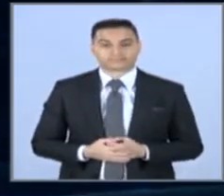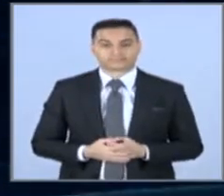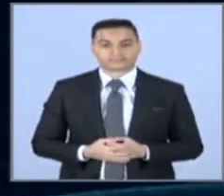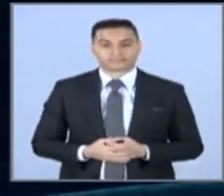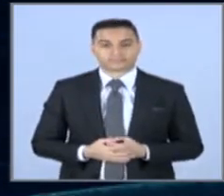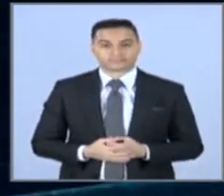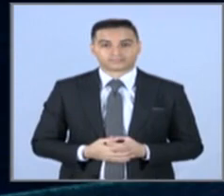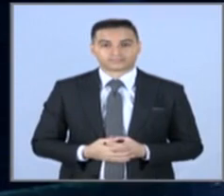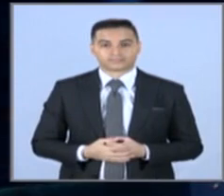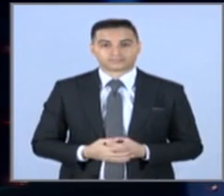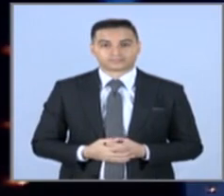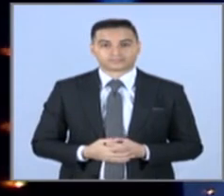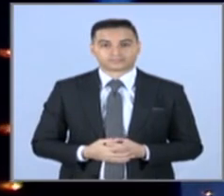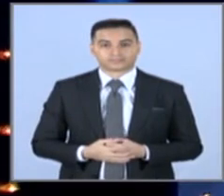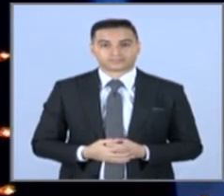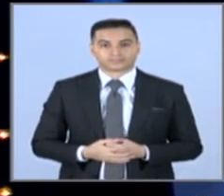ضربات جزاء.